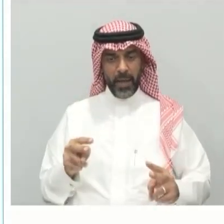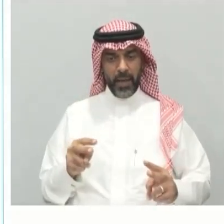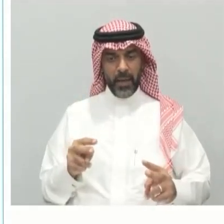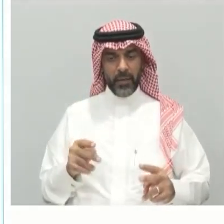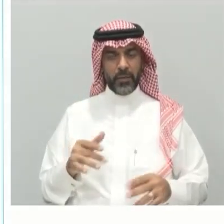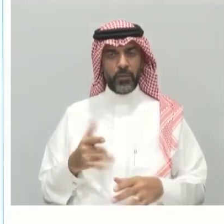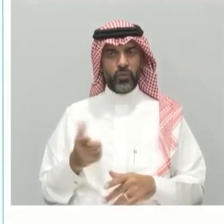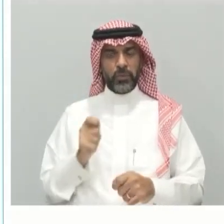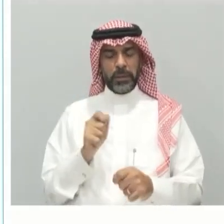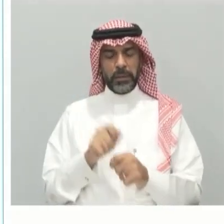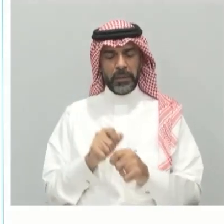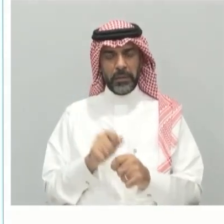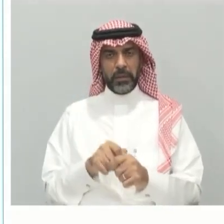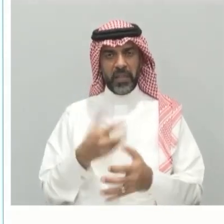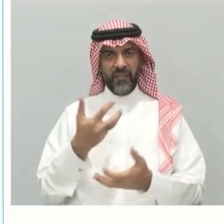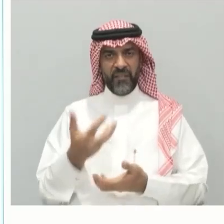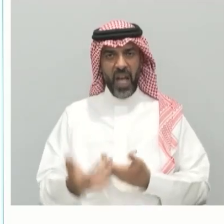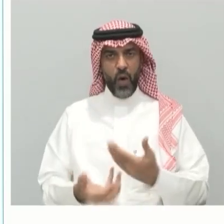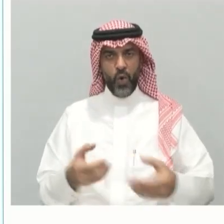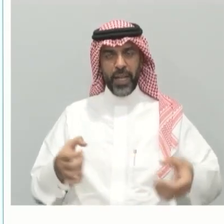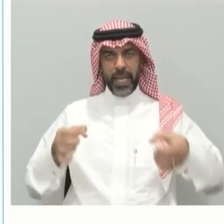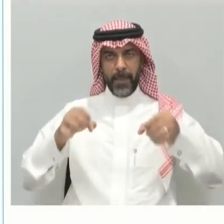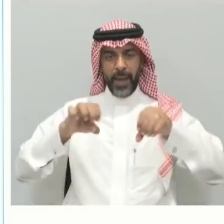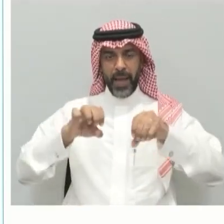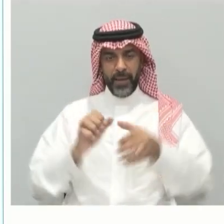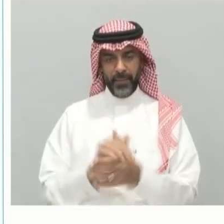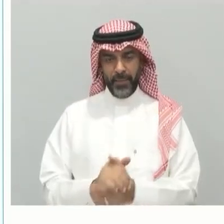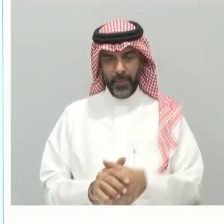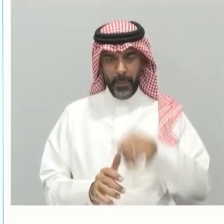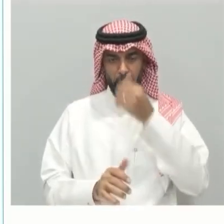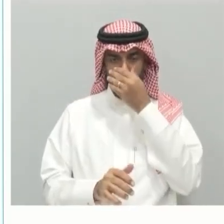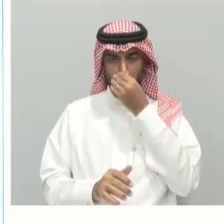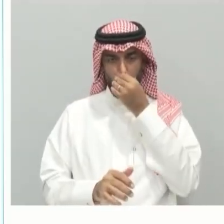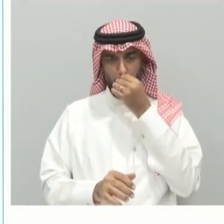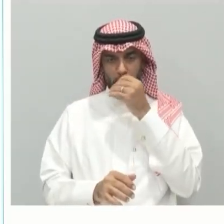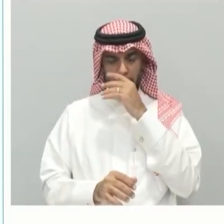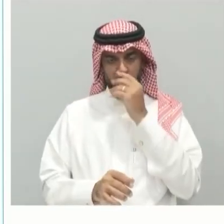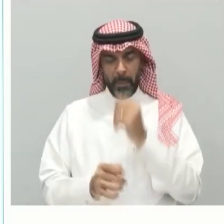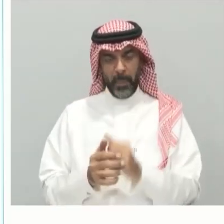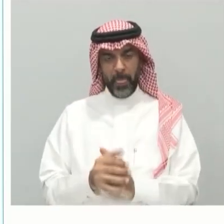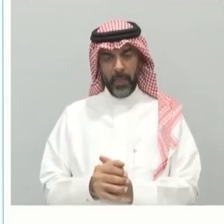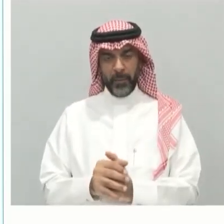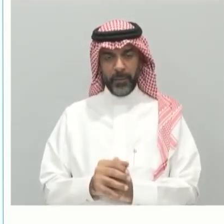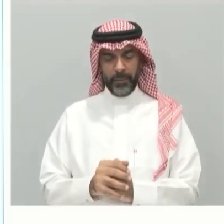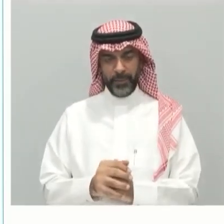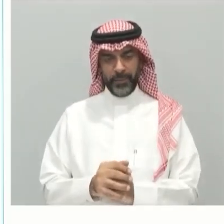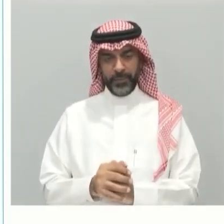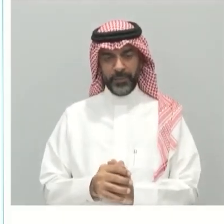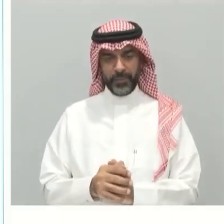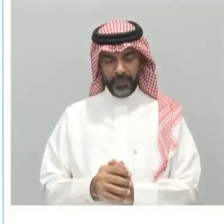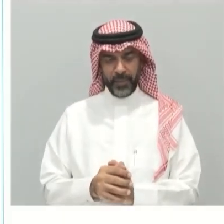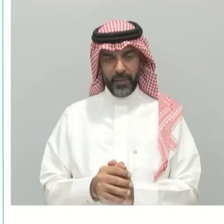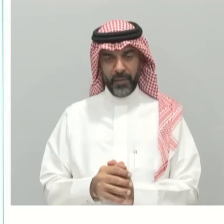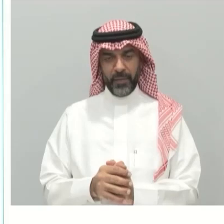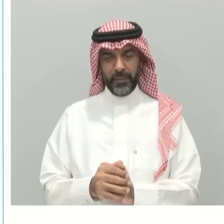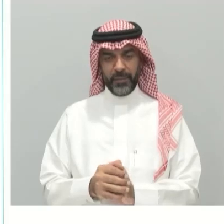انها تفاعلات كيميائيه عند وجود التفاعلات الكيميائيه اللي هو الاكسده والاختزال فانه سوف يحدث ماذا تفاعل كيميائي وبالتالي سوف ينتج